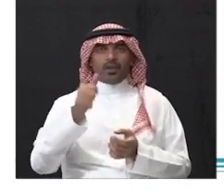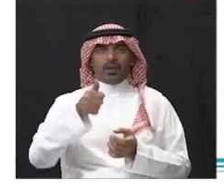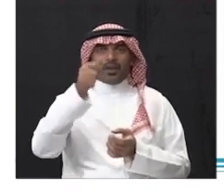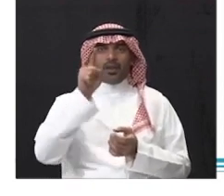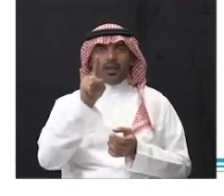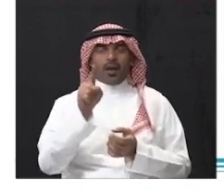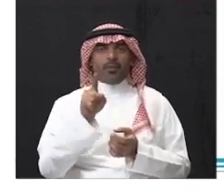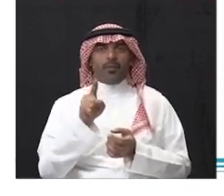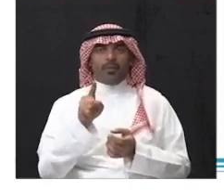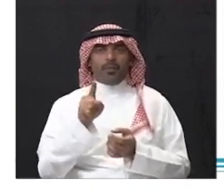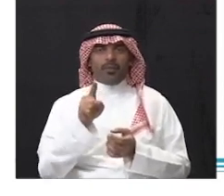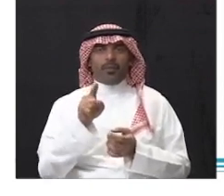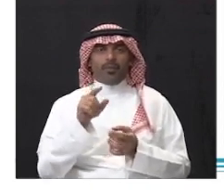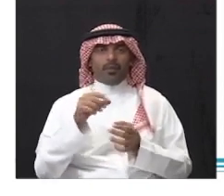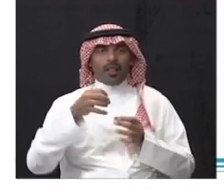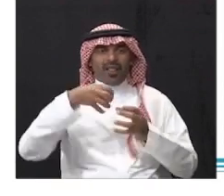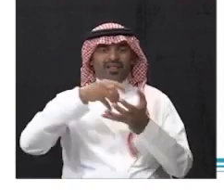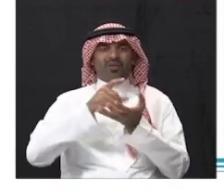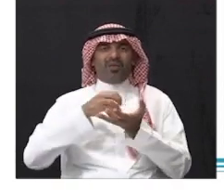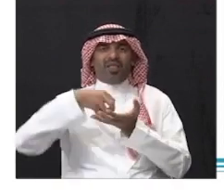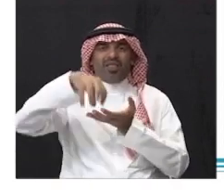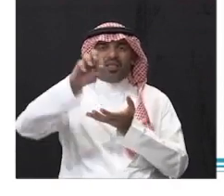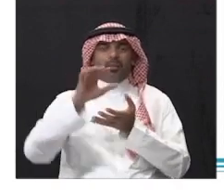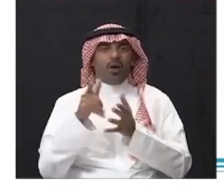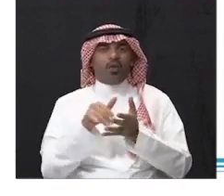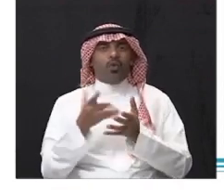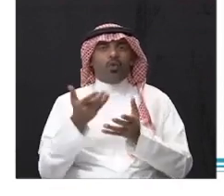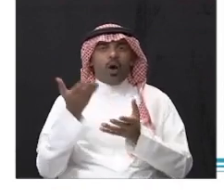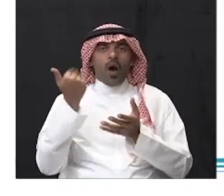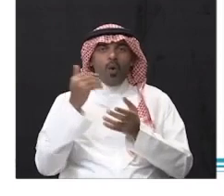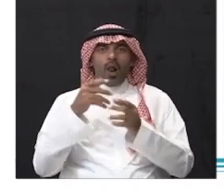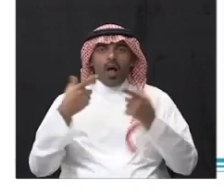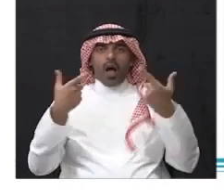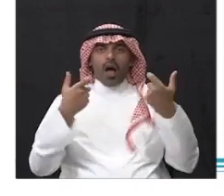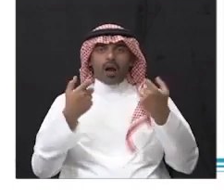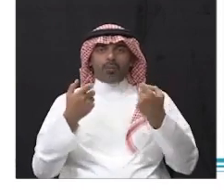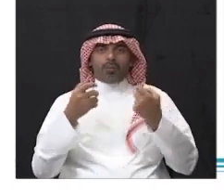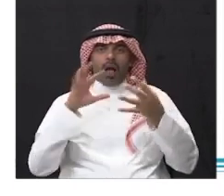برز هذا النوع من الاستعمار مع نهاية الحرب العالمية الأولى عام